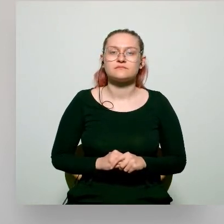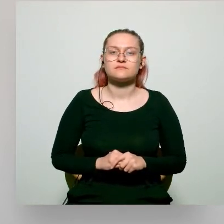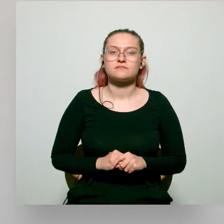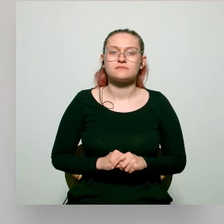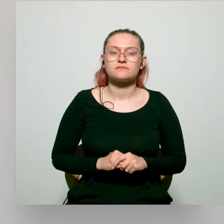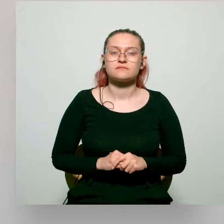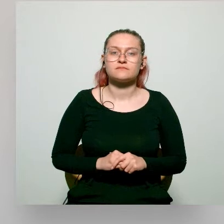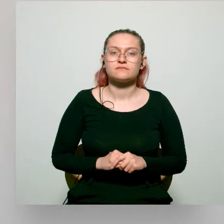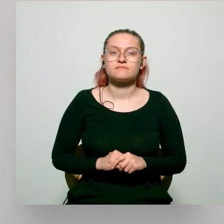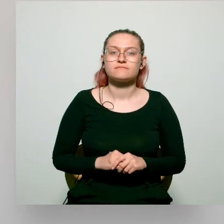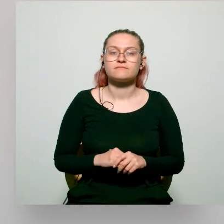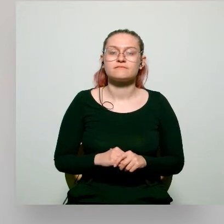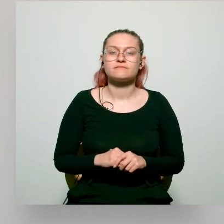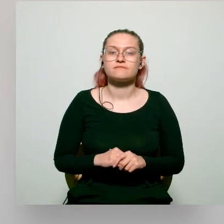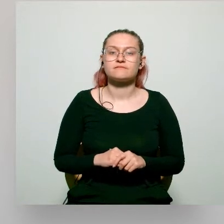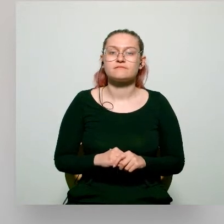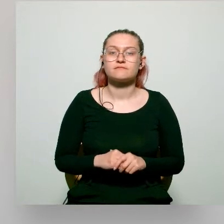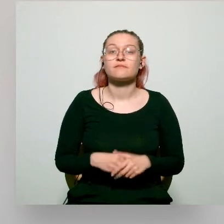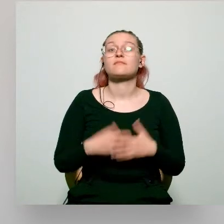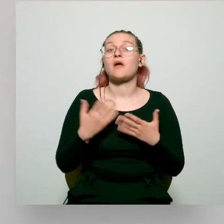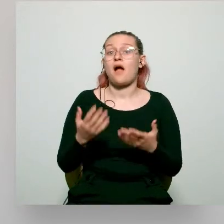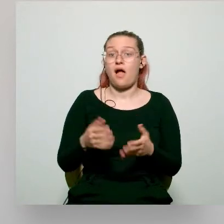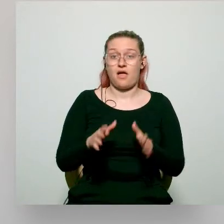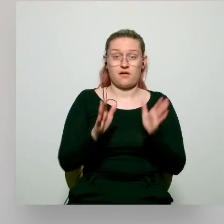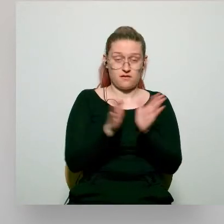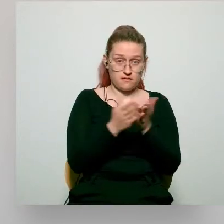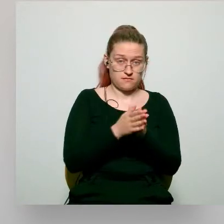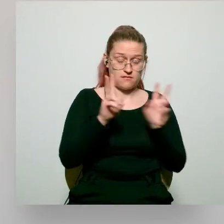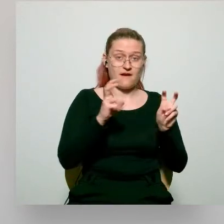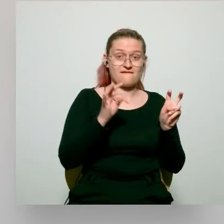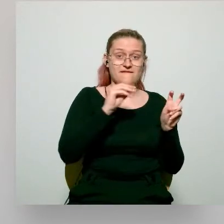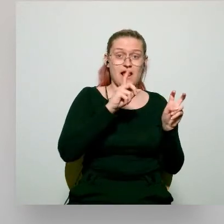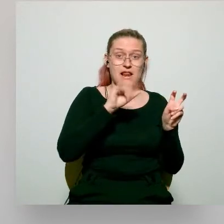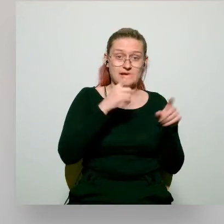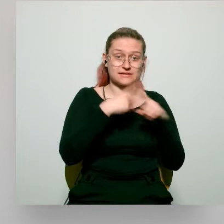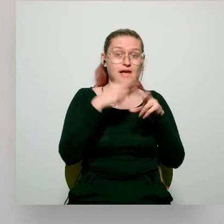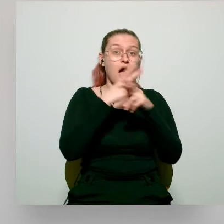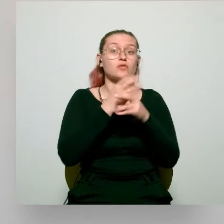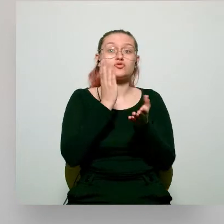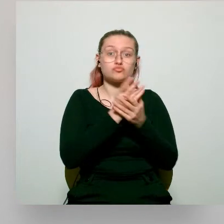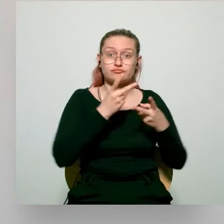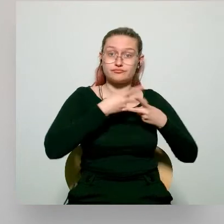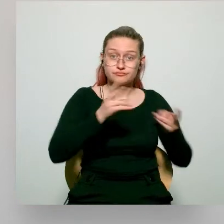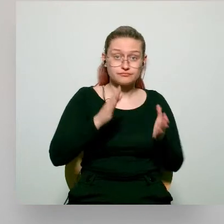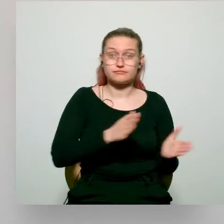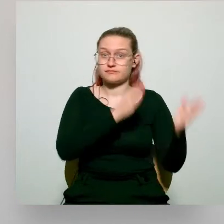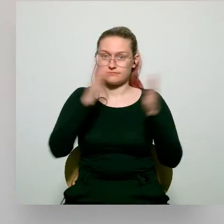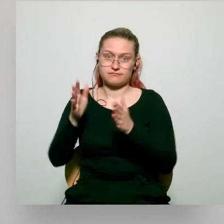która okazała się po powieści Felix Austria, bo to jest powieść ze skomplikowaną